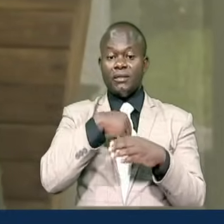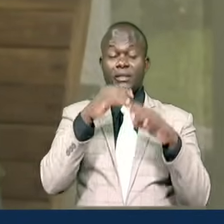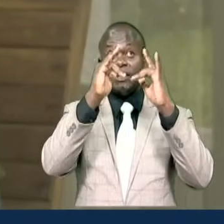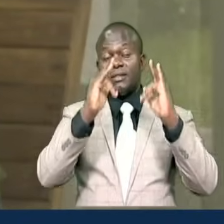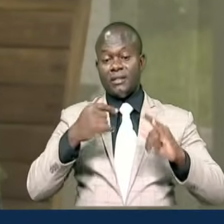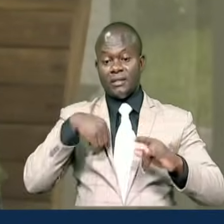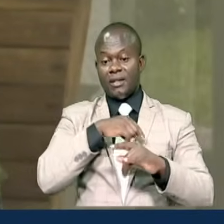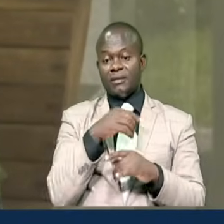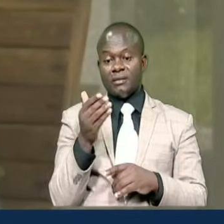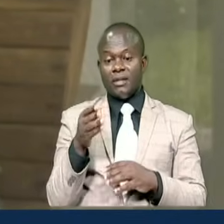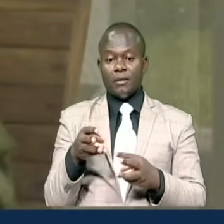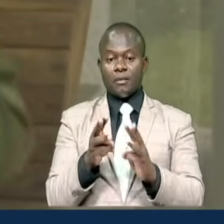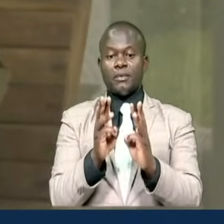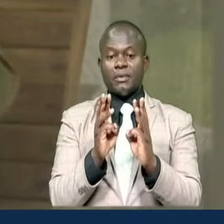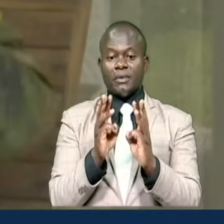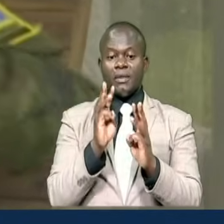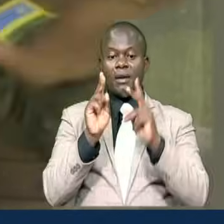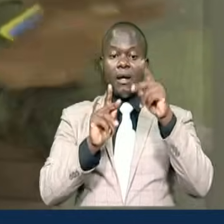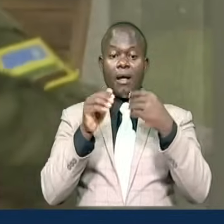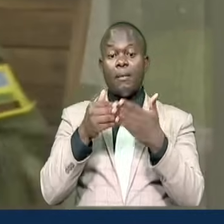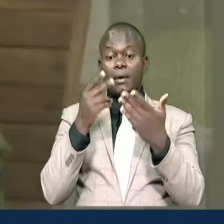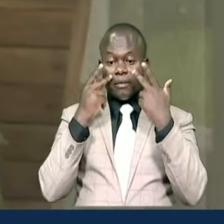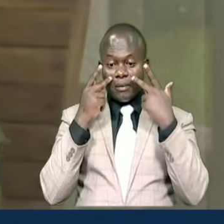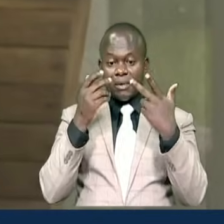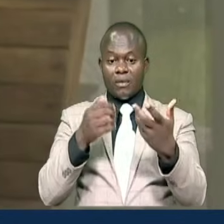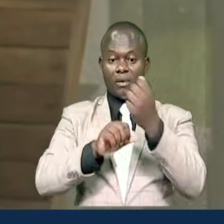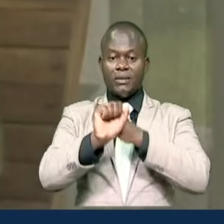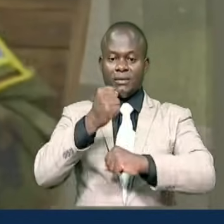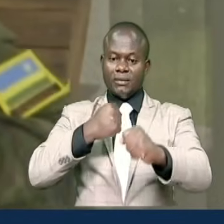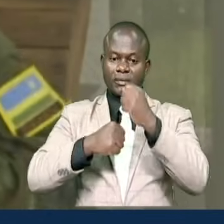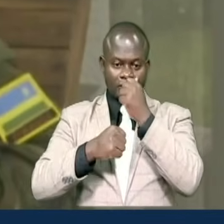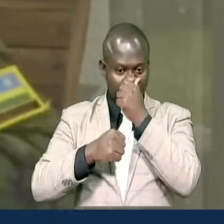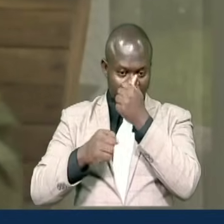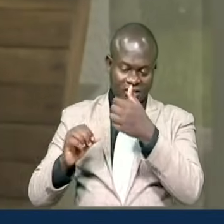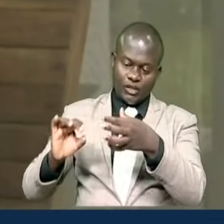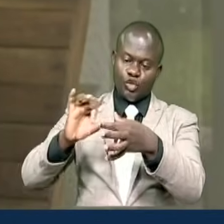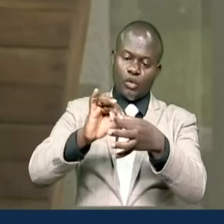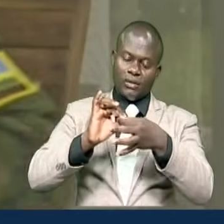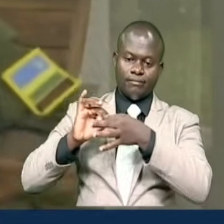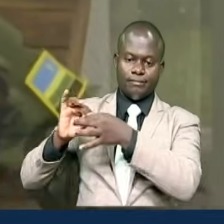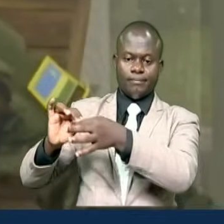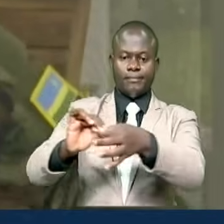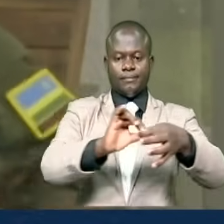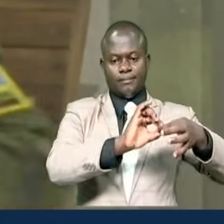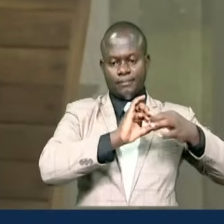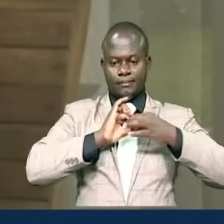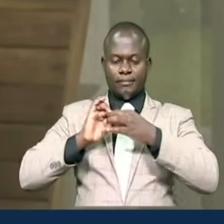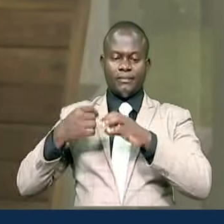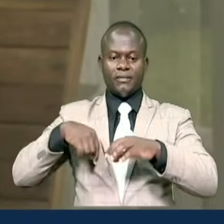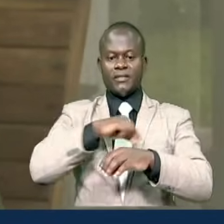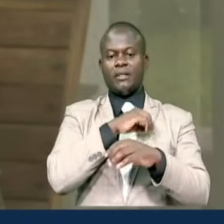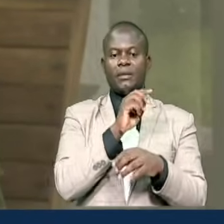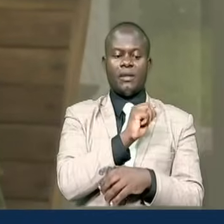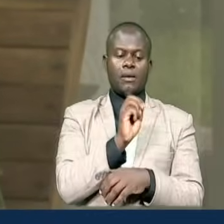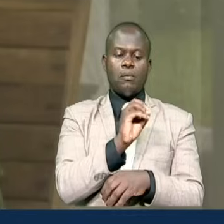yacu, ku buryo abaturage babona ko ari igikorwa kiri joint twebwe n'aba